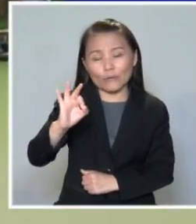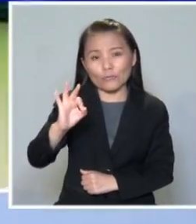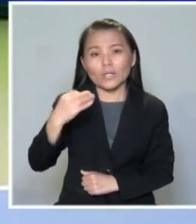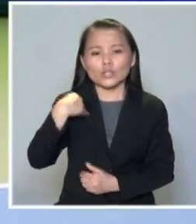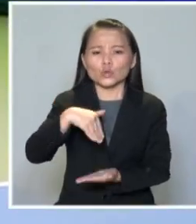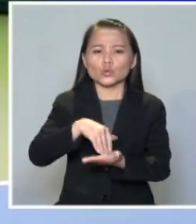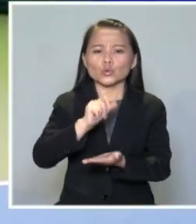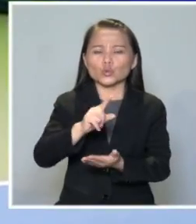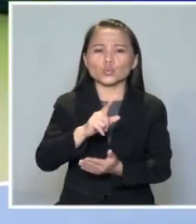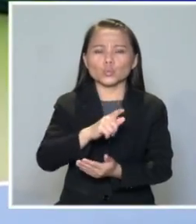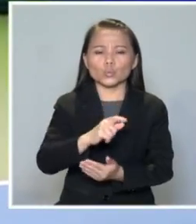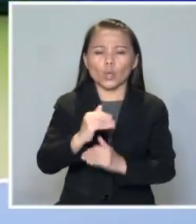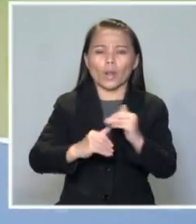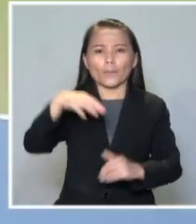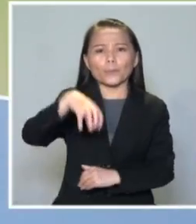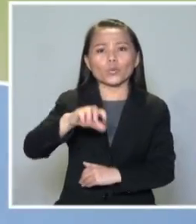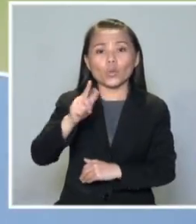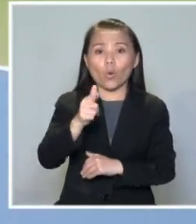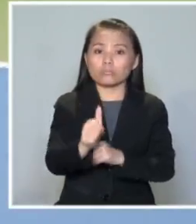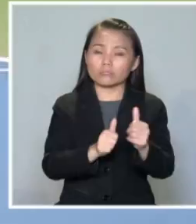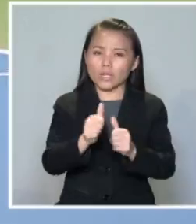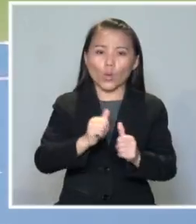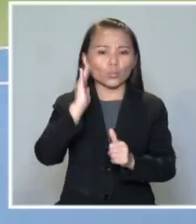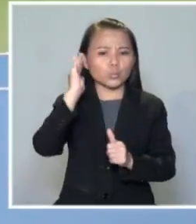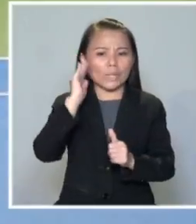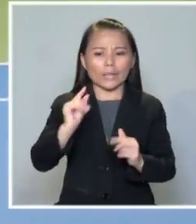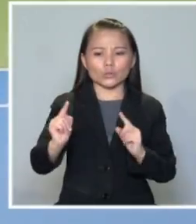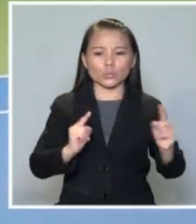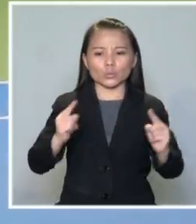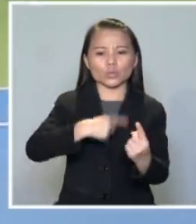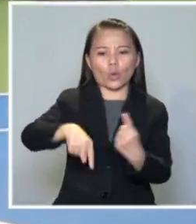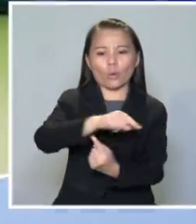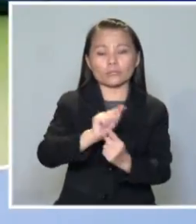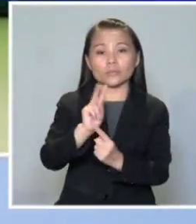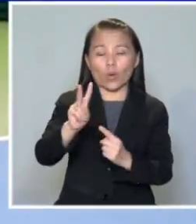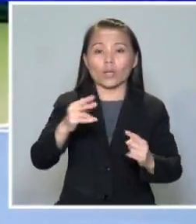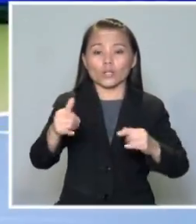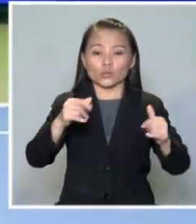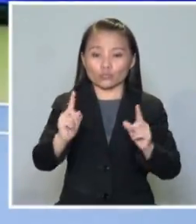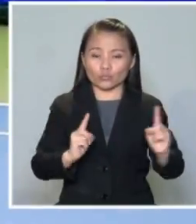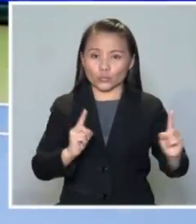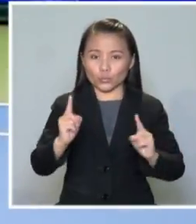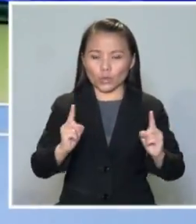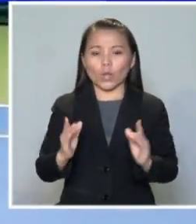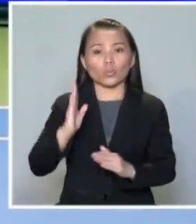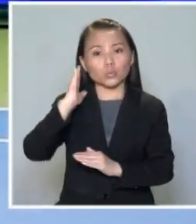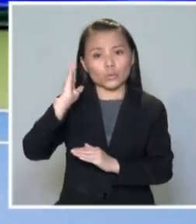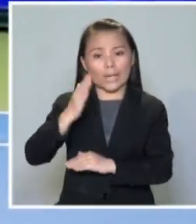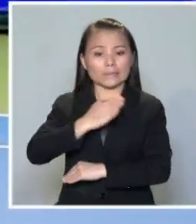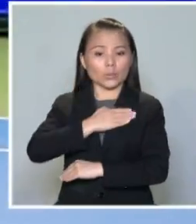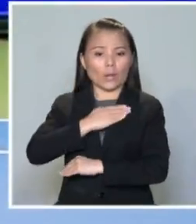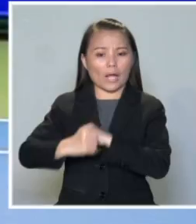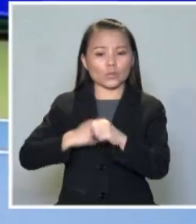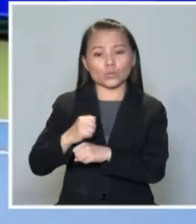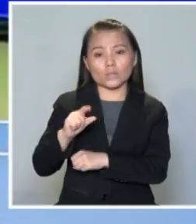ากีฬาเทนนิสแห่งชาติเมืองทองธานีครับชายเดี่ยวรอบ2จูเนียร์หรือว่าวิชญาตรงเจริญชัยกุลนักเทนนิสชายทีมชาติไทยวั